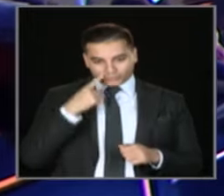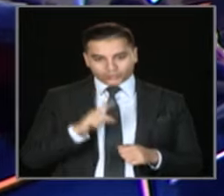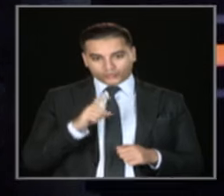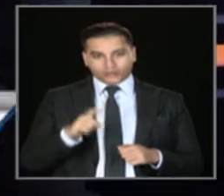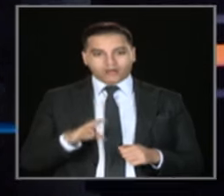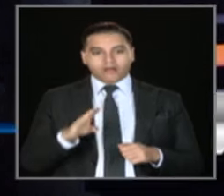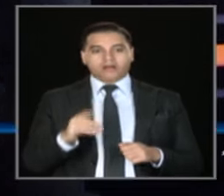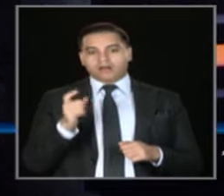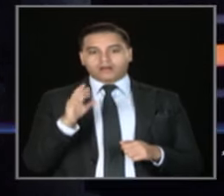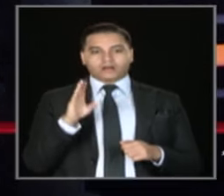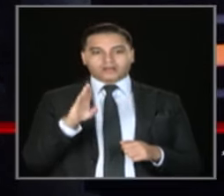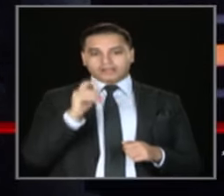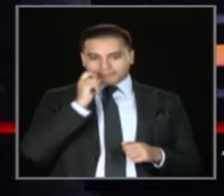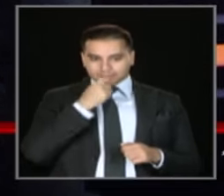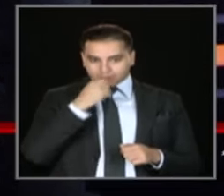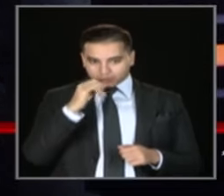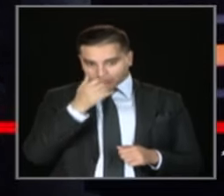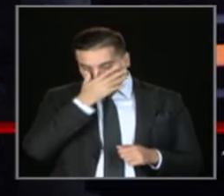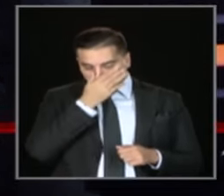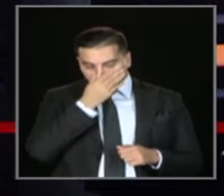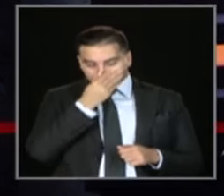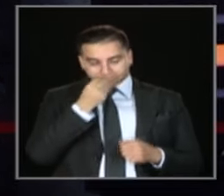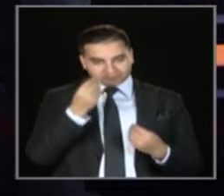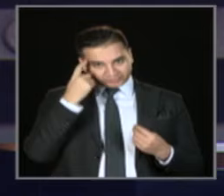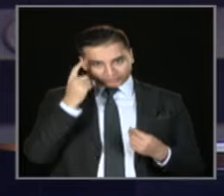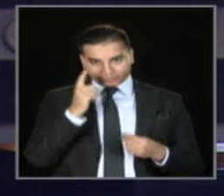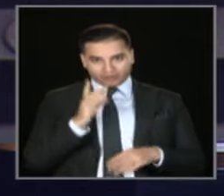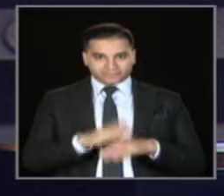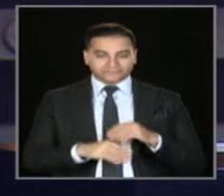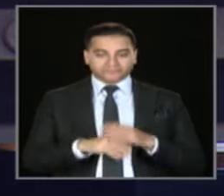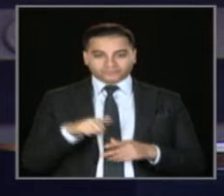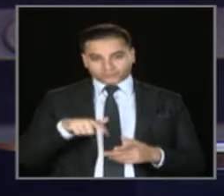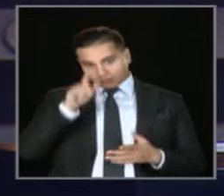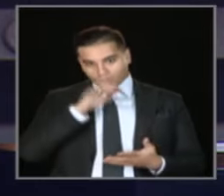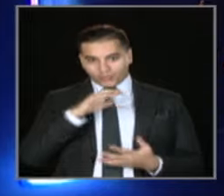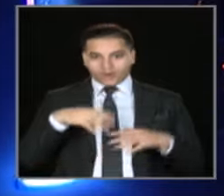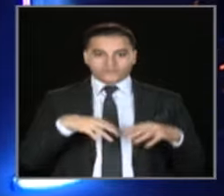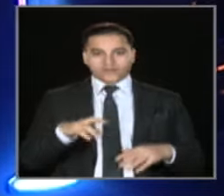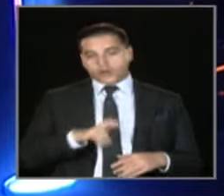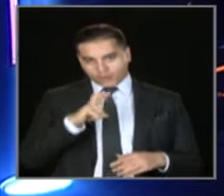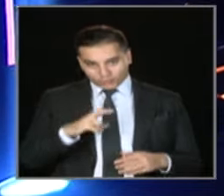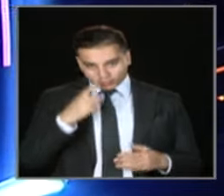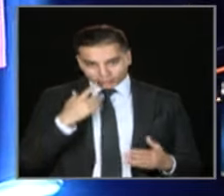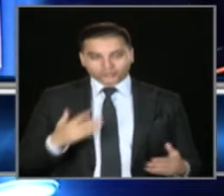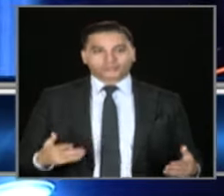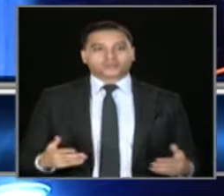كرنك أنت الجوكر؟ لسه ما قررناش، مش عارفين لسه، حسب الماتش إن شاء الله. جغرافيا. والسؤال هو: